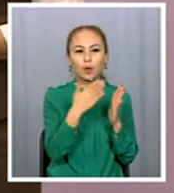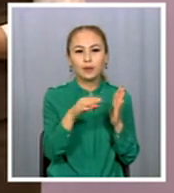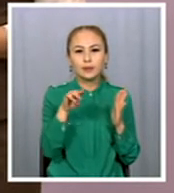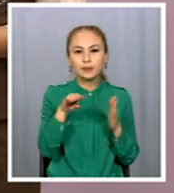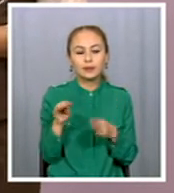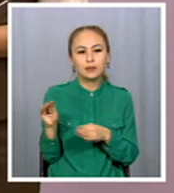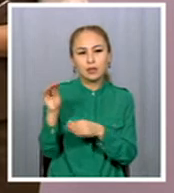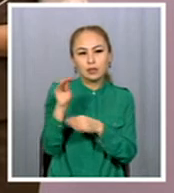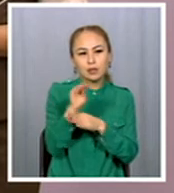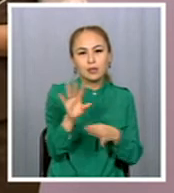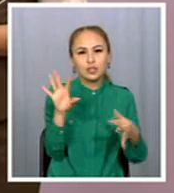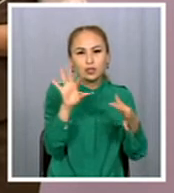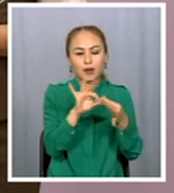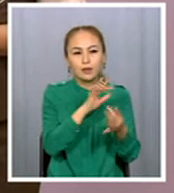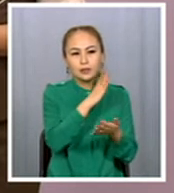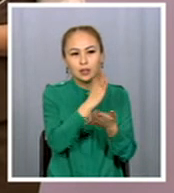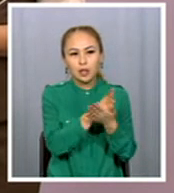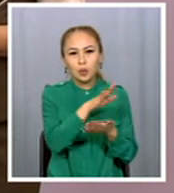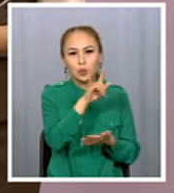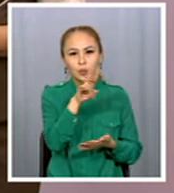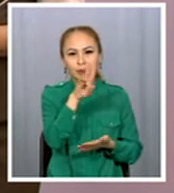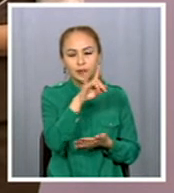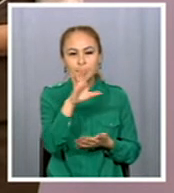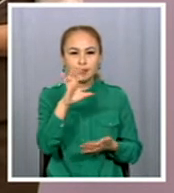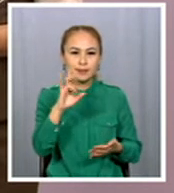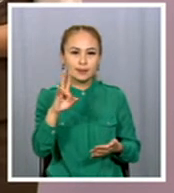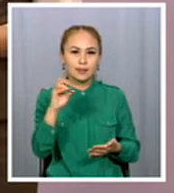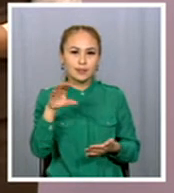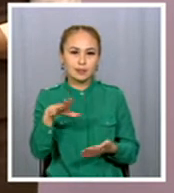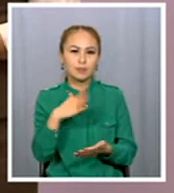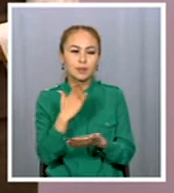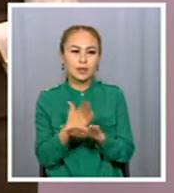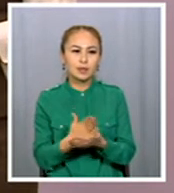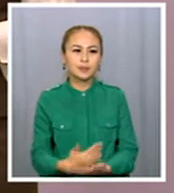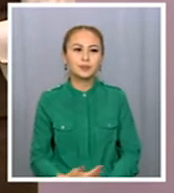жұрнақ жалғанды туынды сын есім пайда болды.